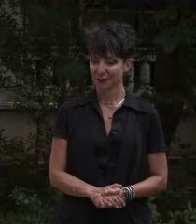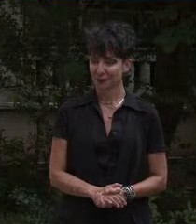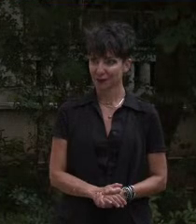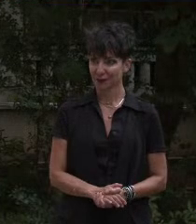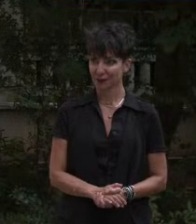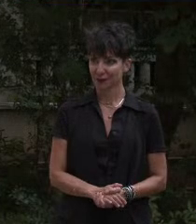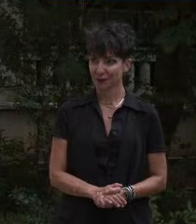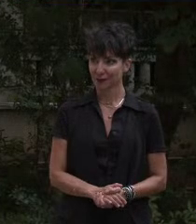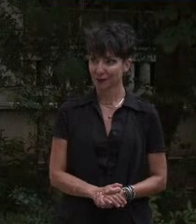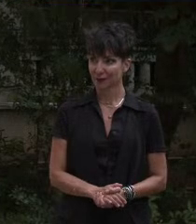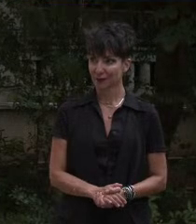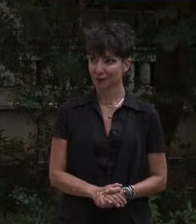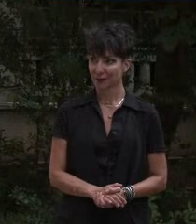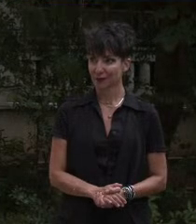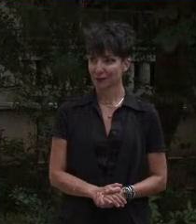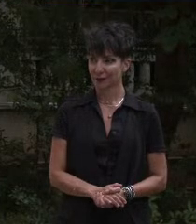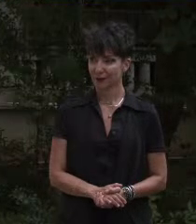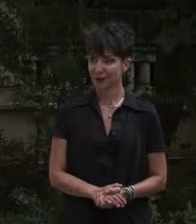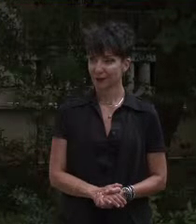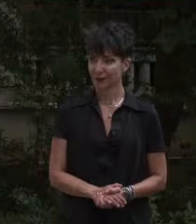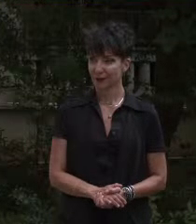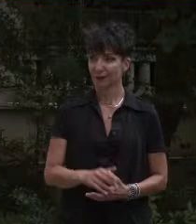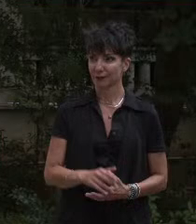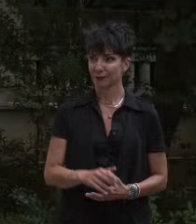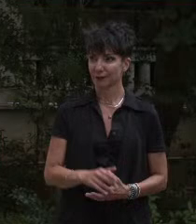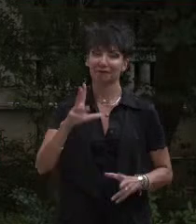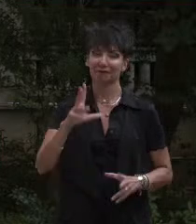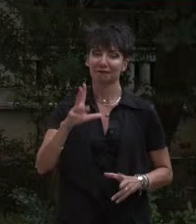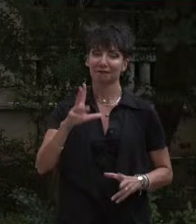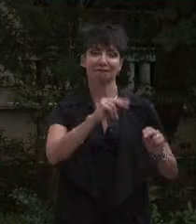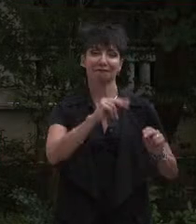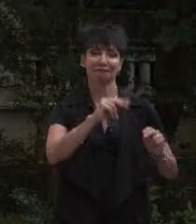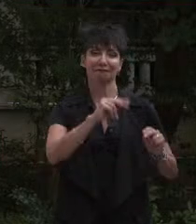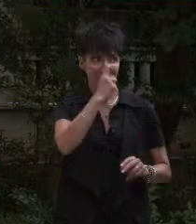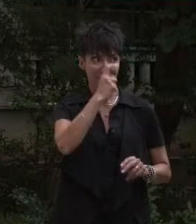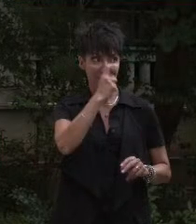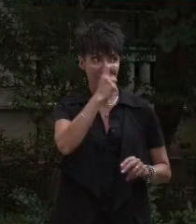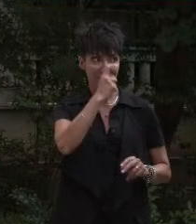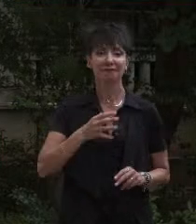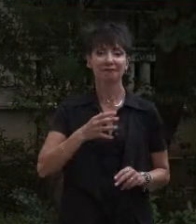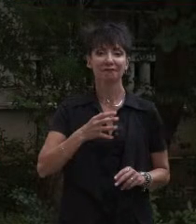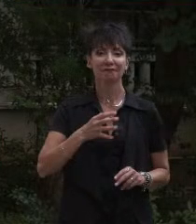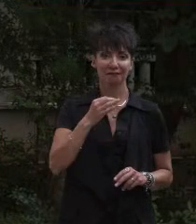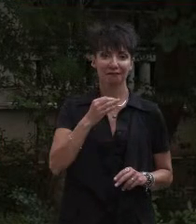Η Μαρία είναι πατριωτάκι μου. Είναι πατριωτάκι